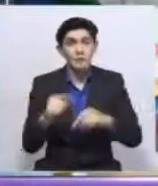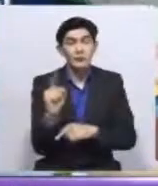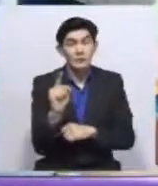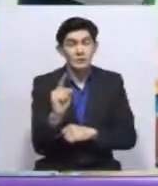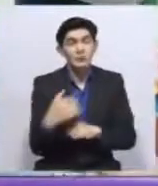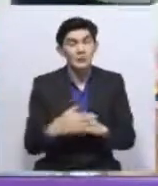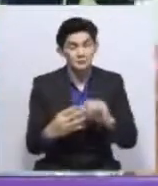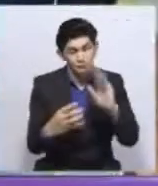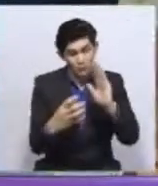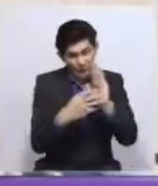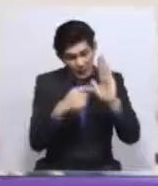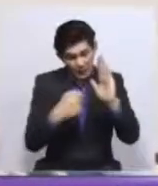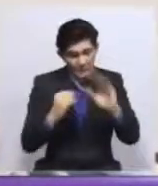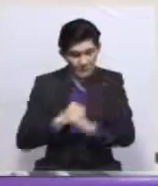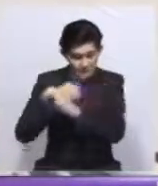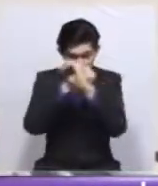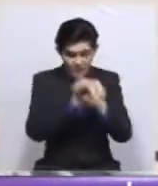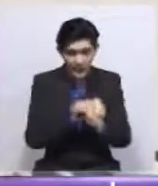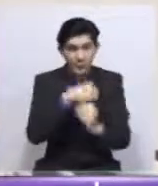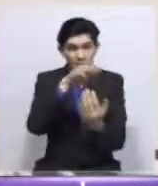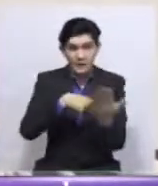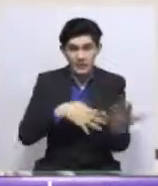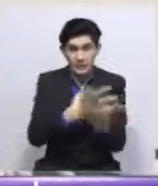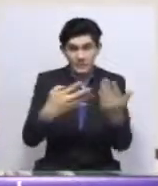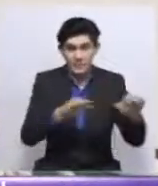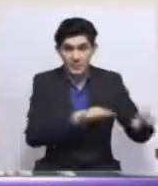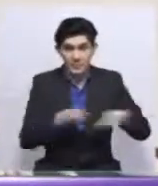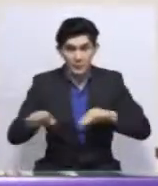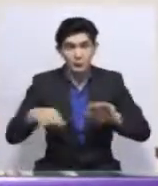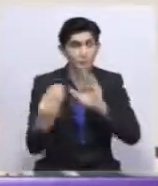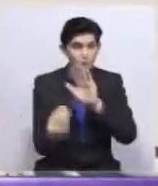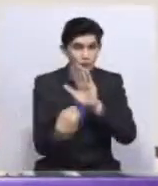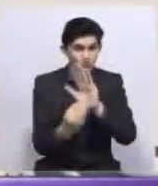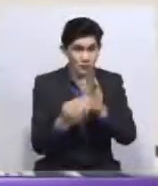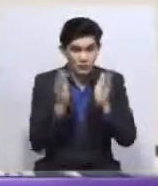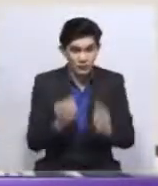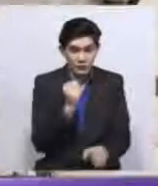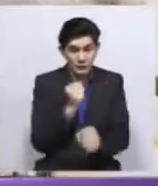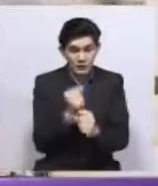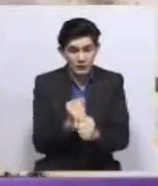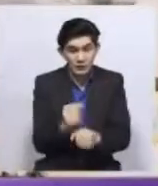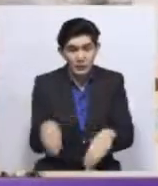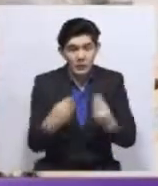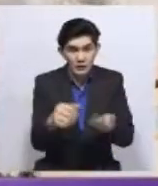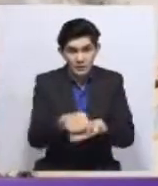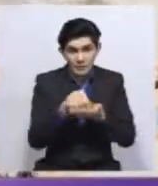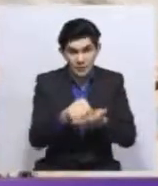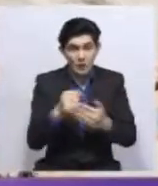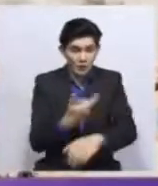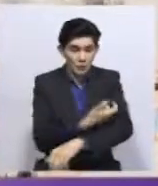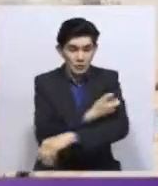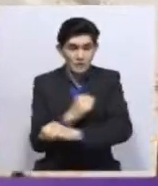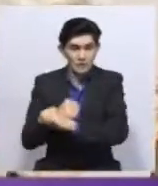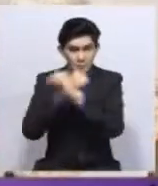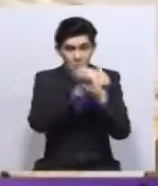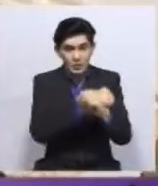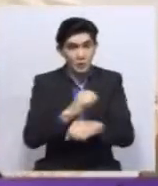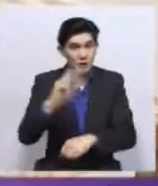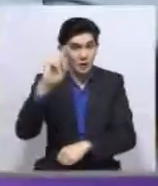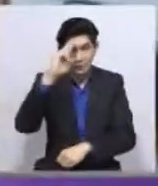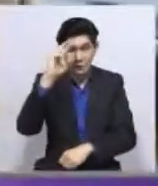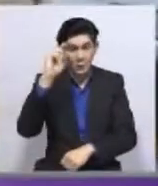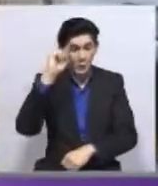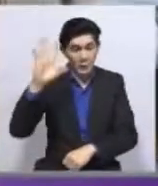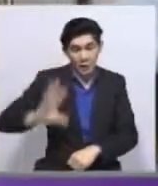ให้เตรียมความพร้อมมาตรการป้องกันทั้งนี้กรุงเทพมหานครและเจ้าหน้าที่ก็ลงพื้นที่ให้บริการฉีดวัคซีนป้องกันพิษสุนัขบ้